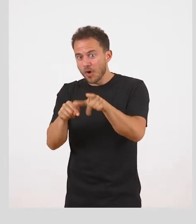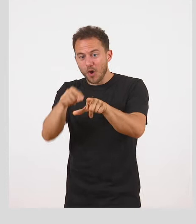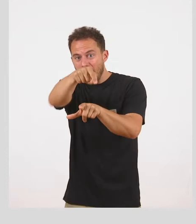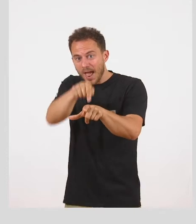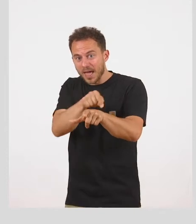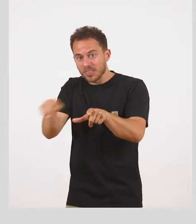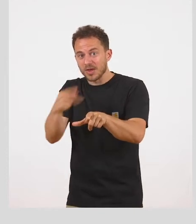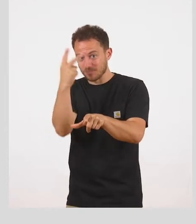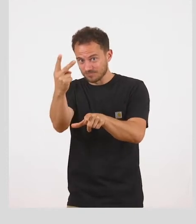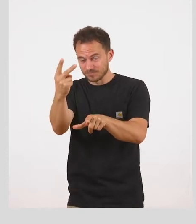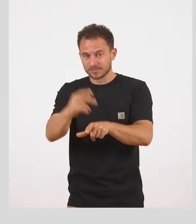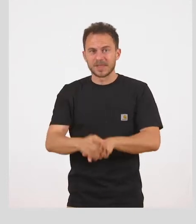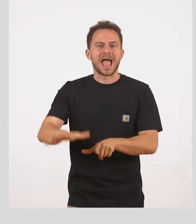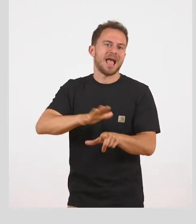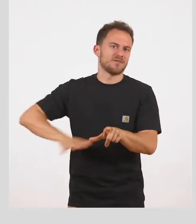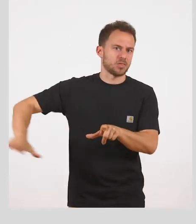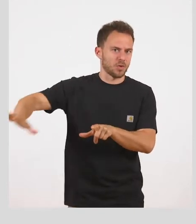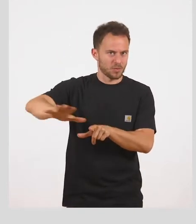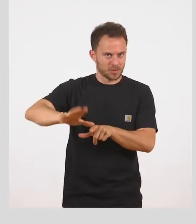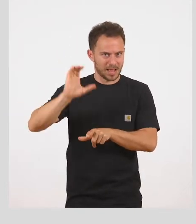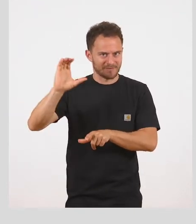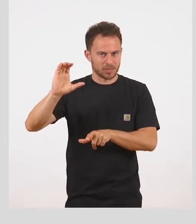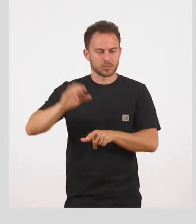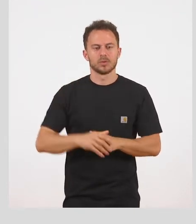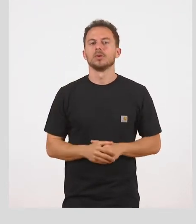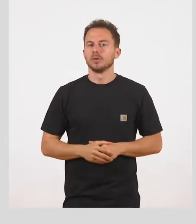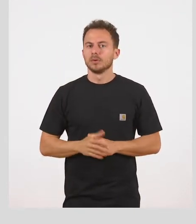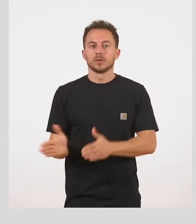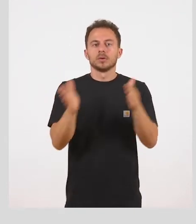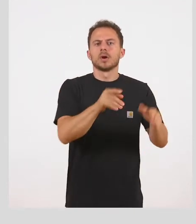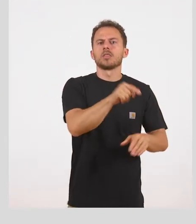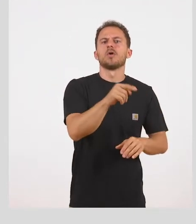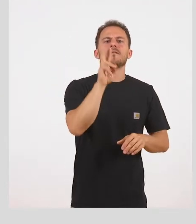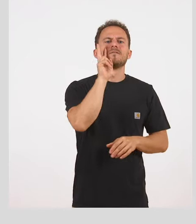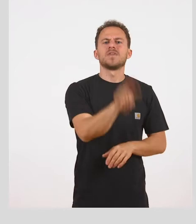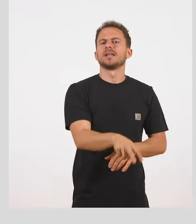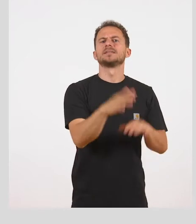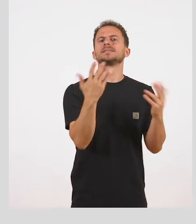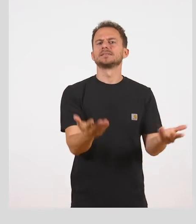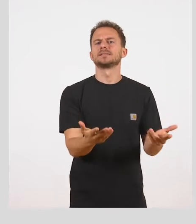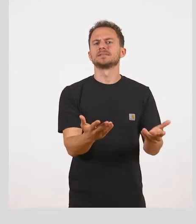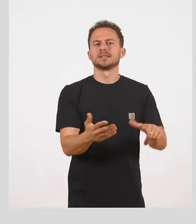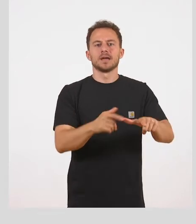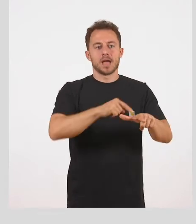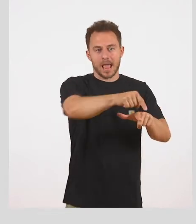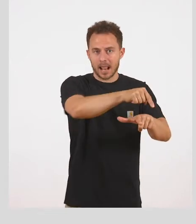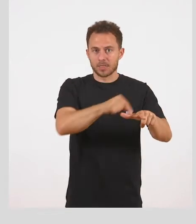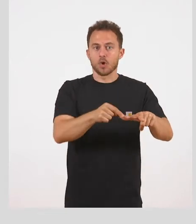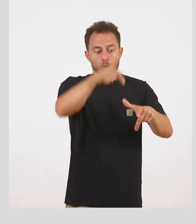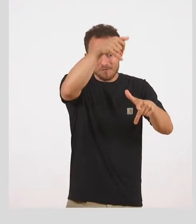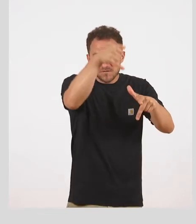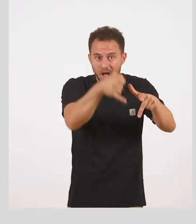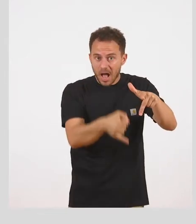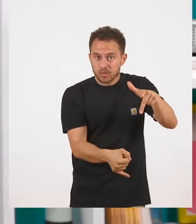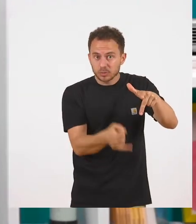Είναι το εμβαδό. Τι κάνω στο αριστερό σχήμα? Έχω πάλι την πισίνα, αλλά εδώ φαίνεται ξεκάθαρα και το ύψος ή αλλιώς το βάθος